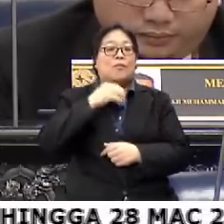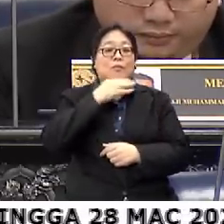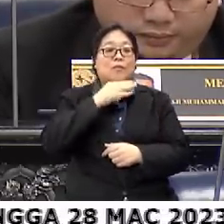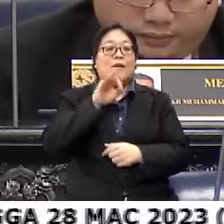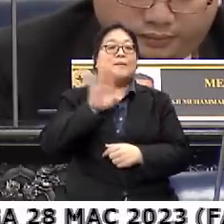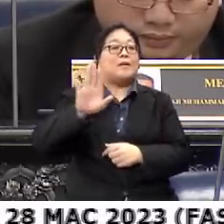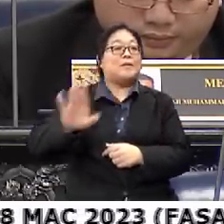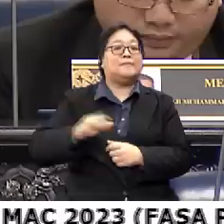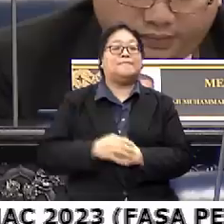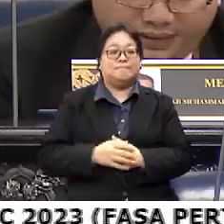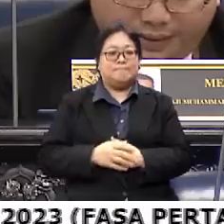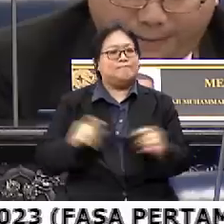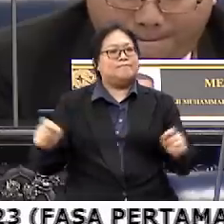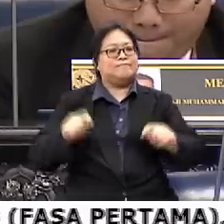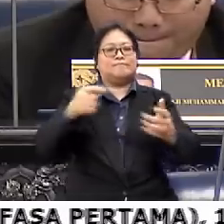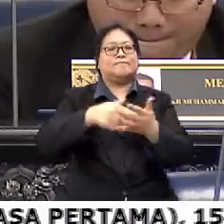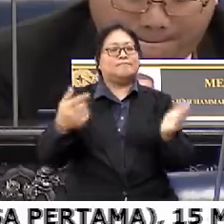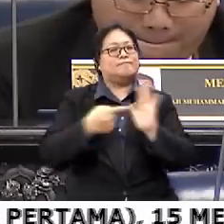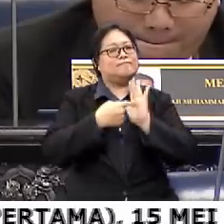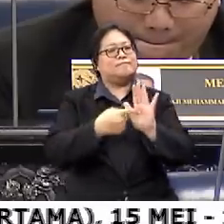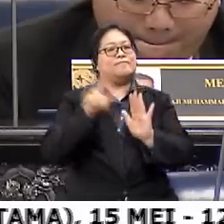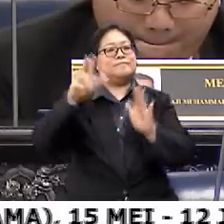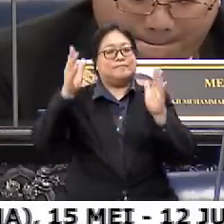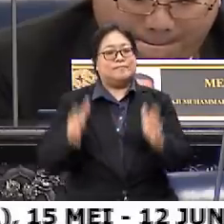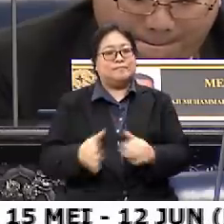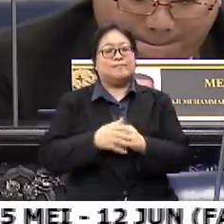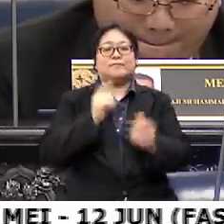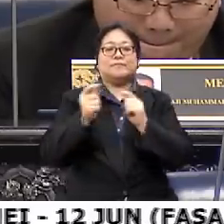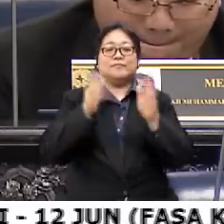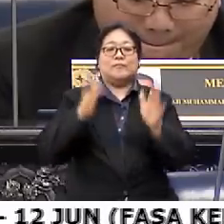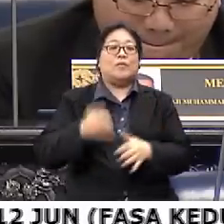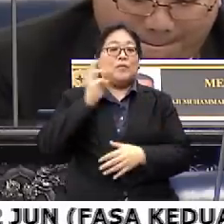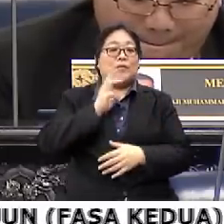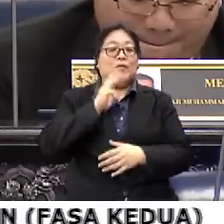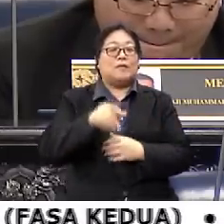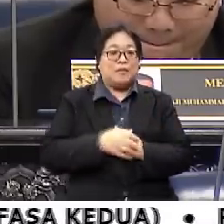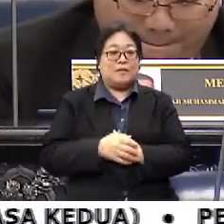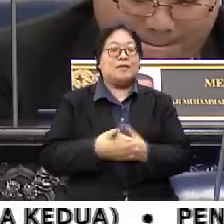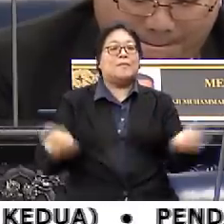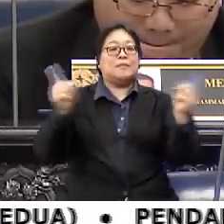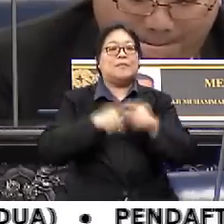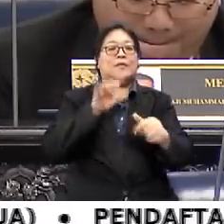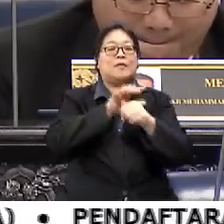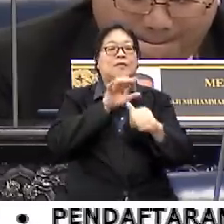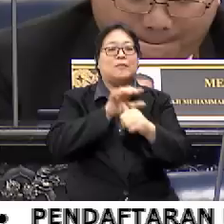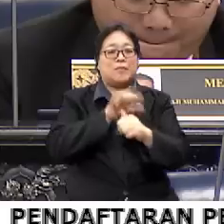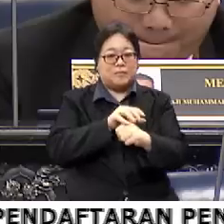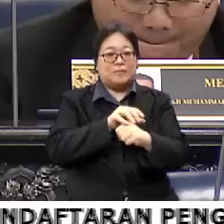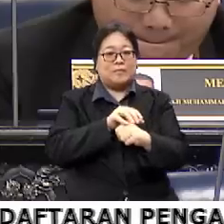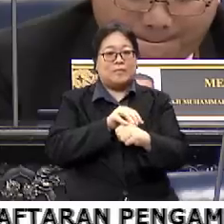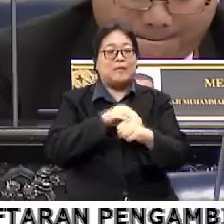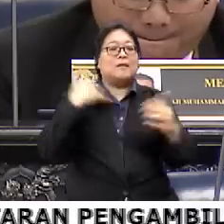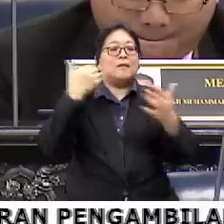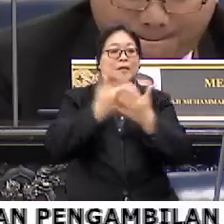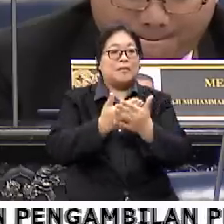dalam FB-nya. Tindakan ini mendedahkan 3 orang TikTokers wanita itu kepada kejadian buli cyber